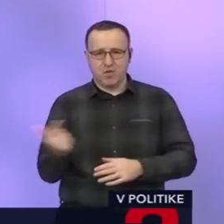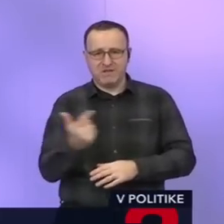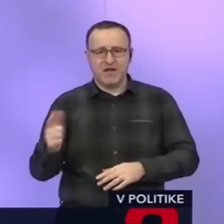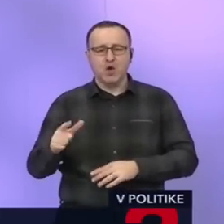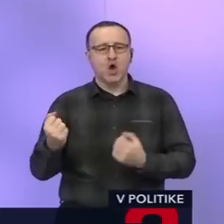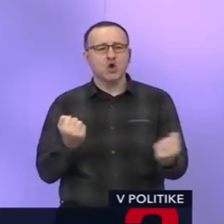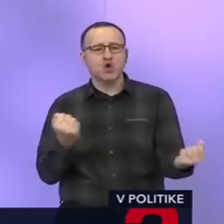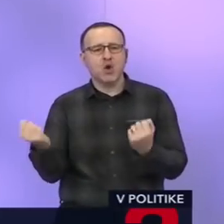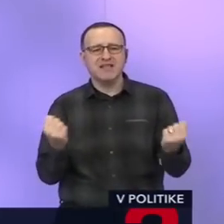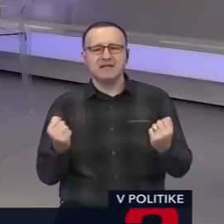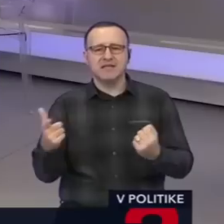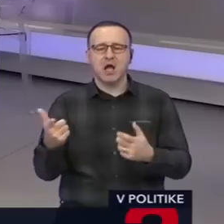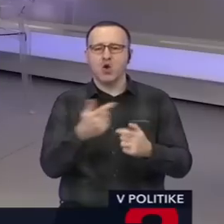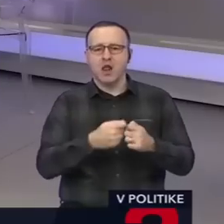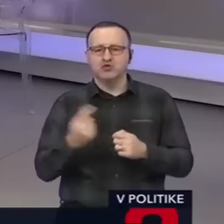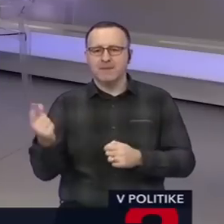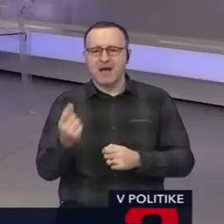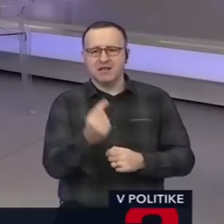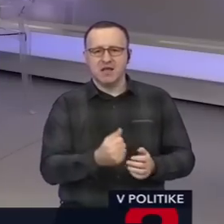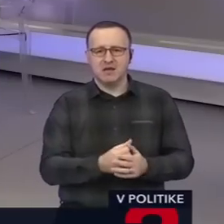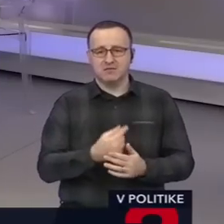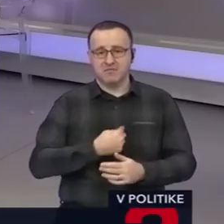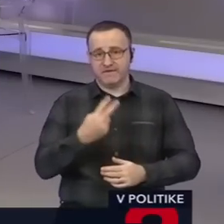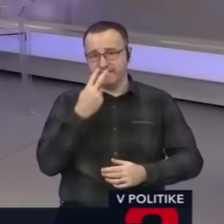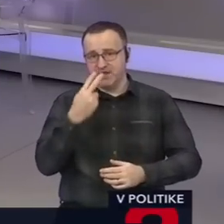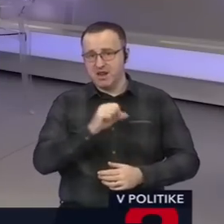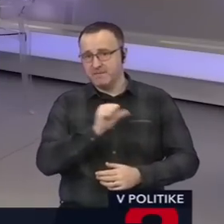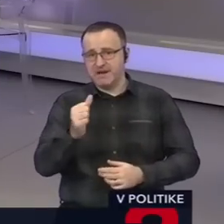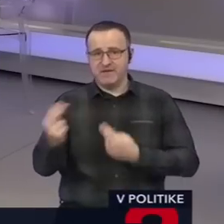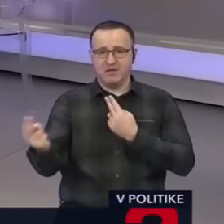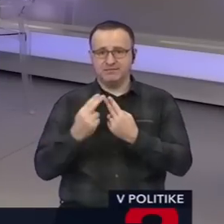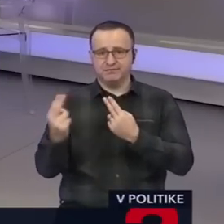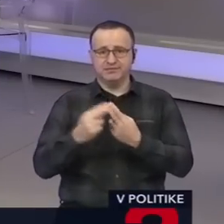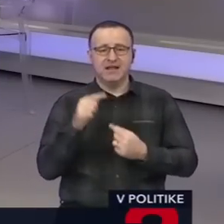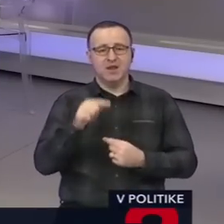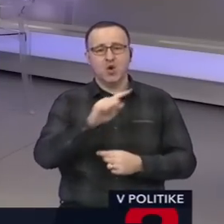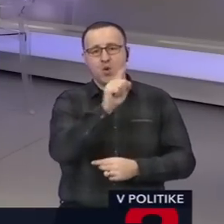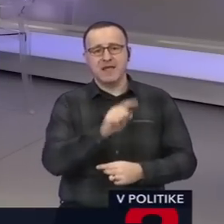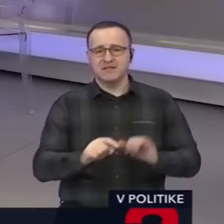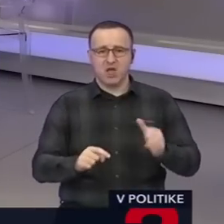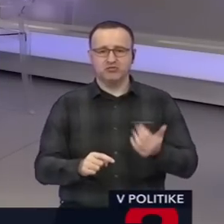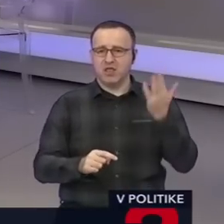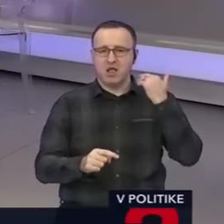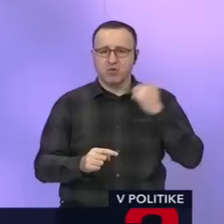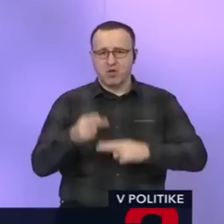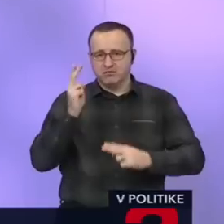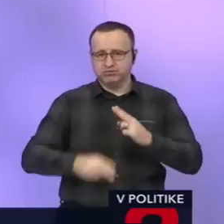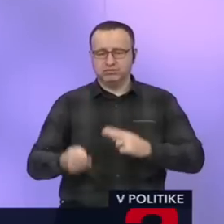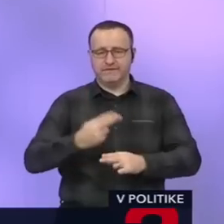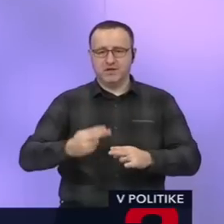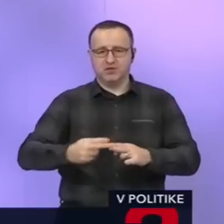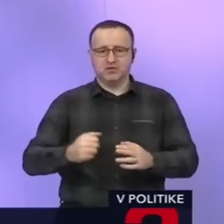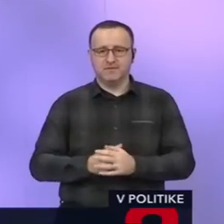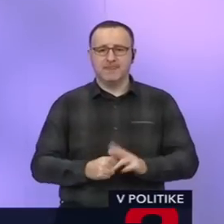koordinovali túto otázku s koaličnými partnermi, pretože sme videli v tých prvotných reakciách, že ani tieto otázky ešte neboli dotiahnuté do konca.